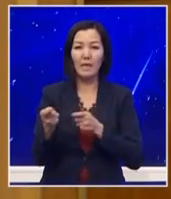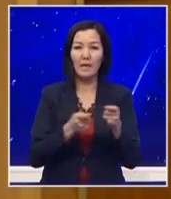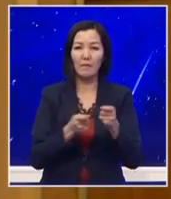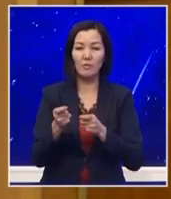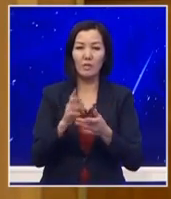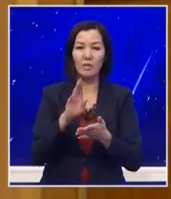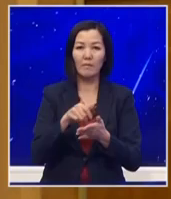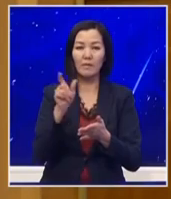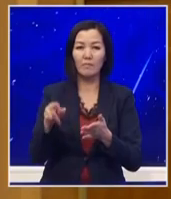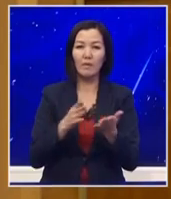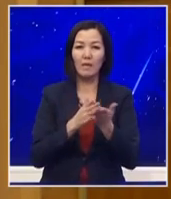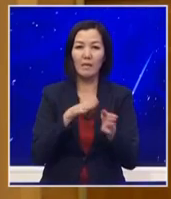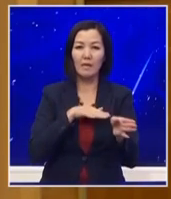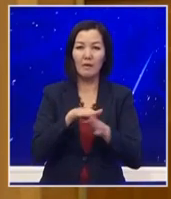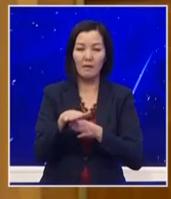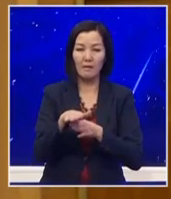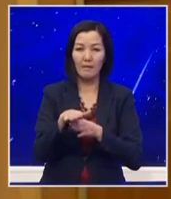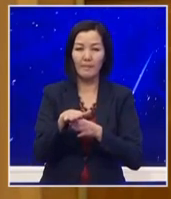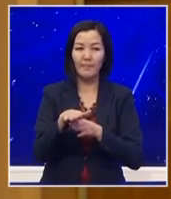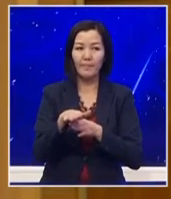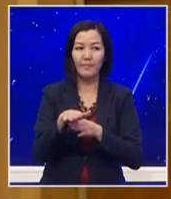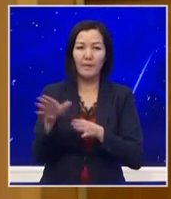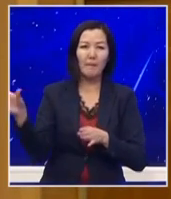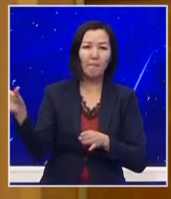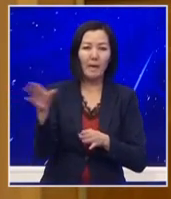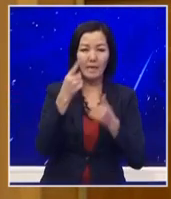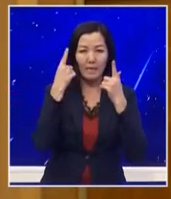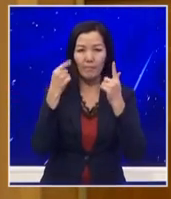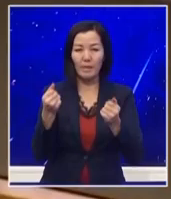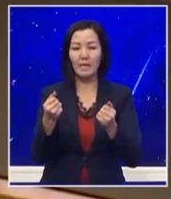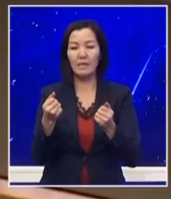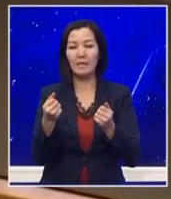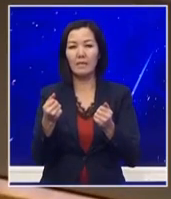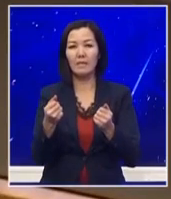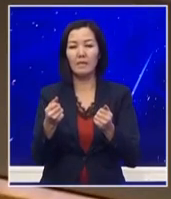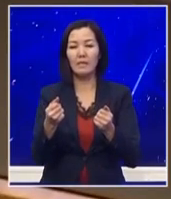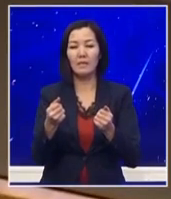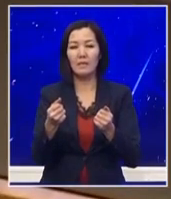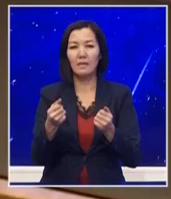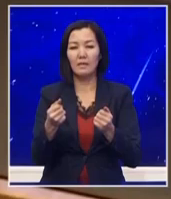басшы қызметтерде болып, олардың қай-қайсында өмірдің үлкен сынағынан өтті.